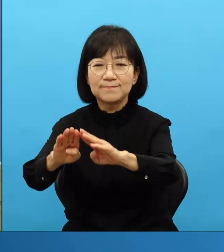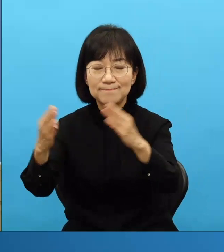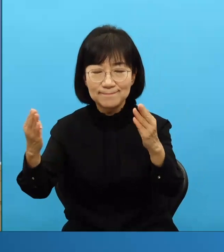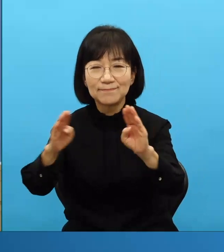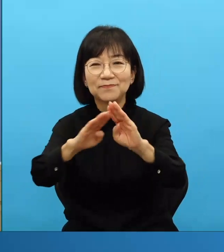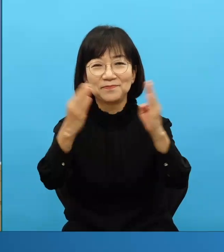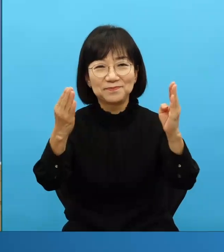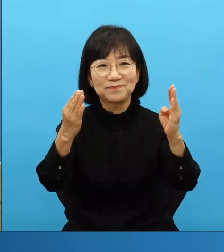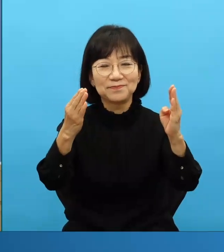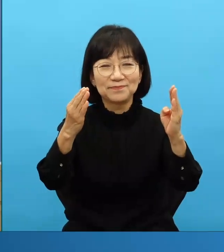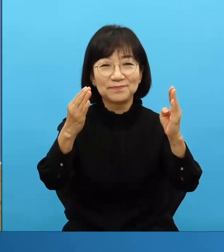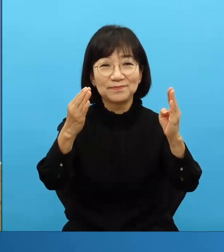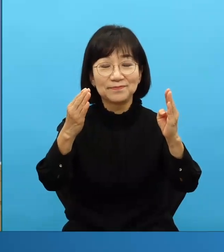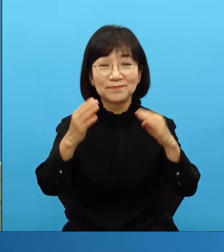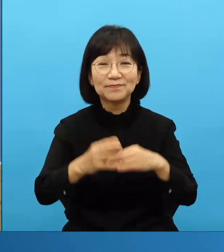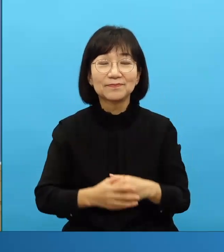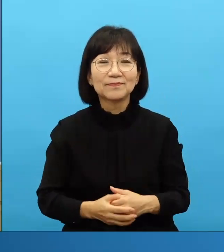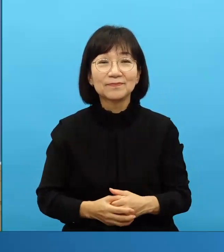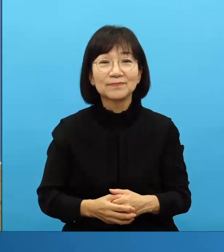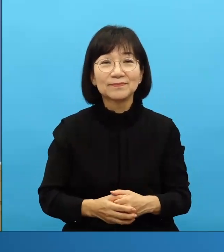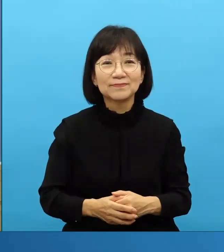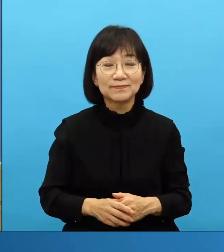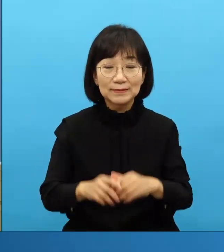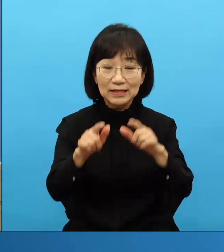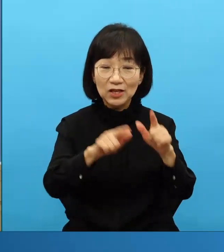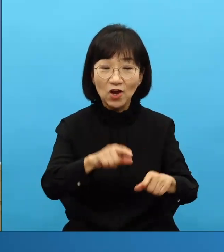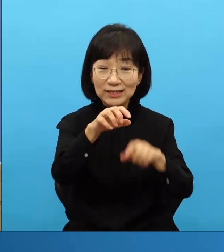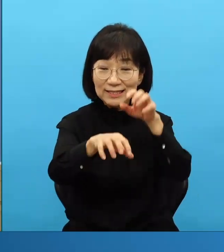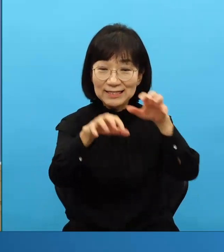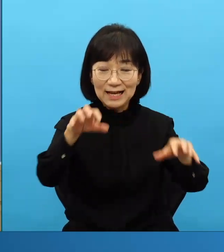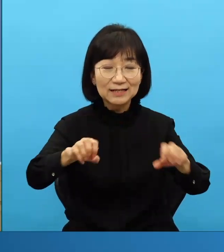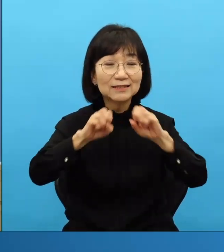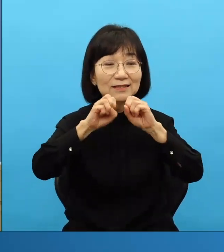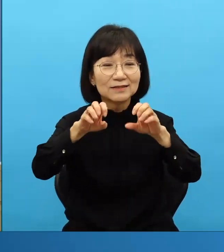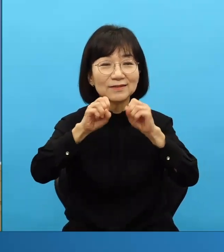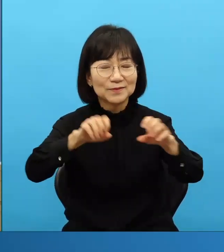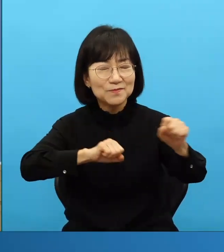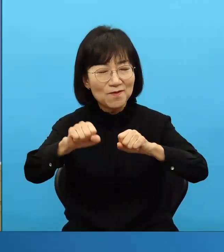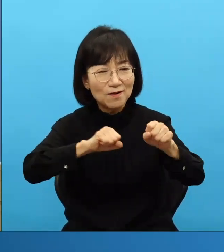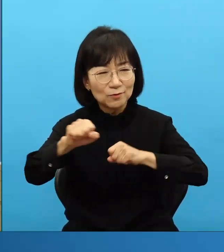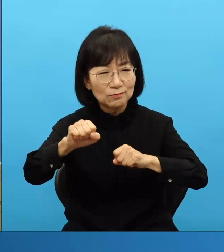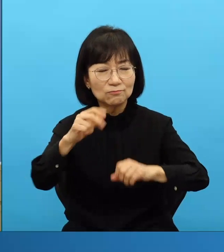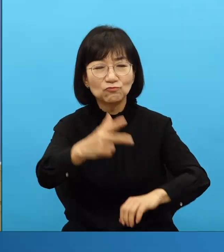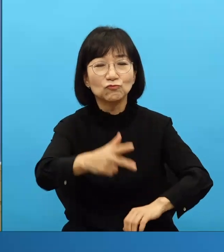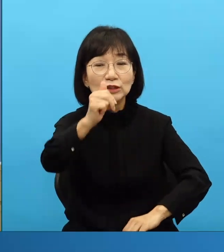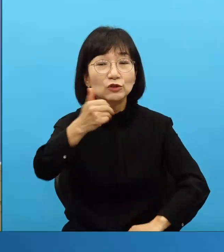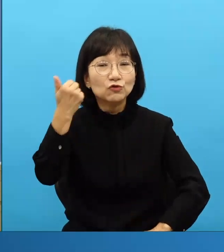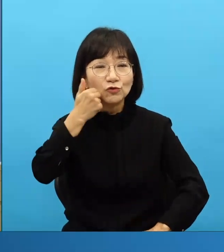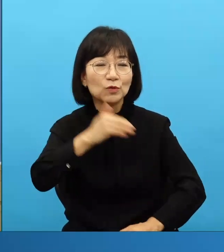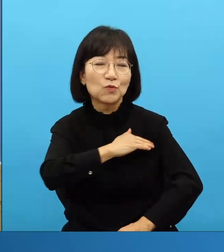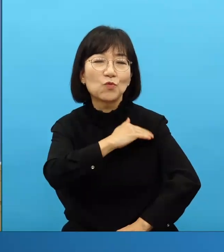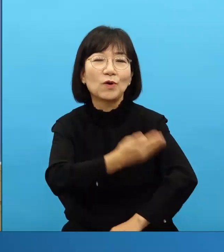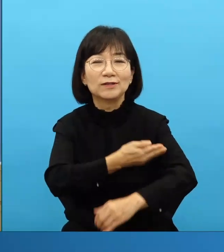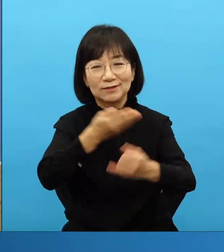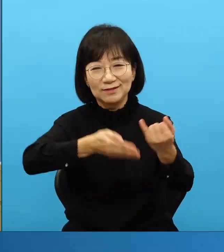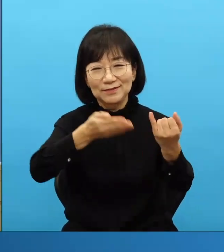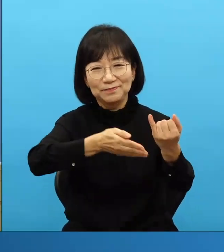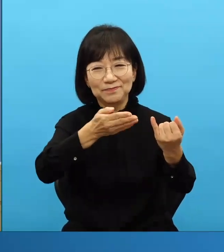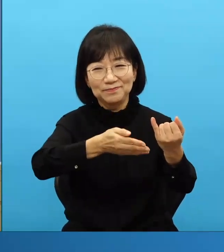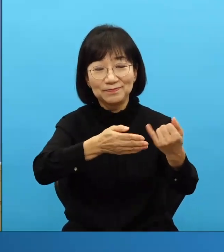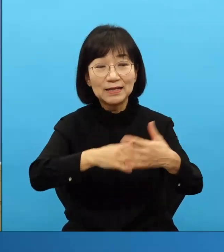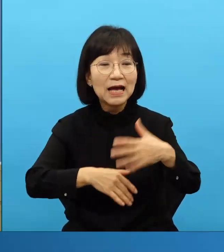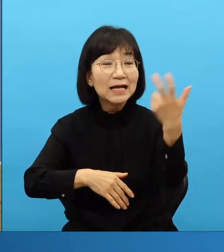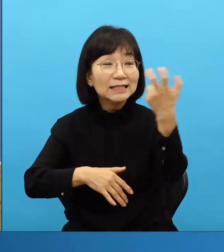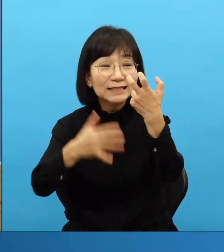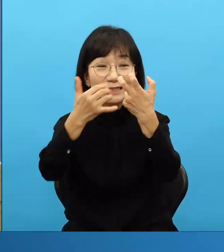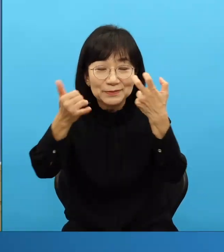the ministry of Tarapang. 현장 전도 운동의 여러분은 주역이에요. You are the main figures of this field ministry. 70인 제자의 한 사람이에요. You are